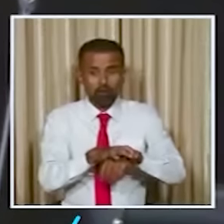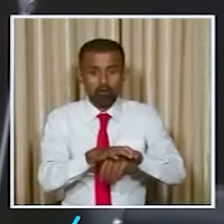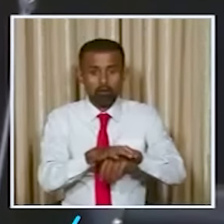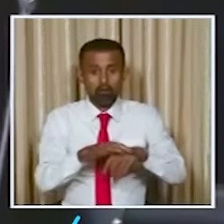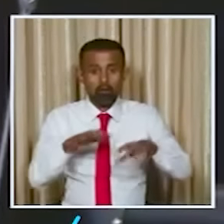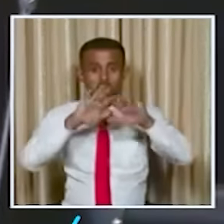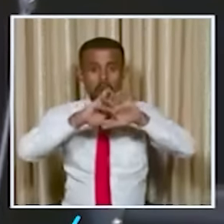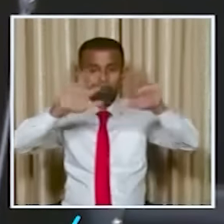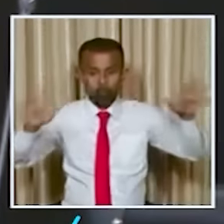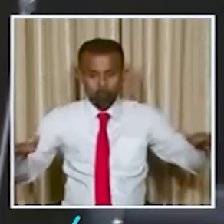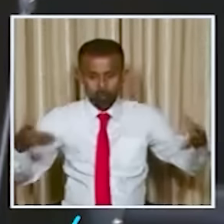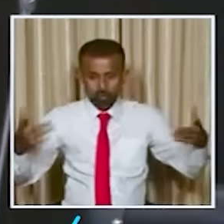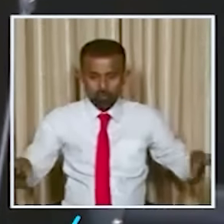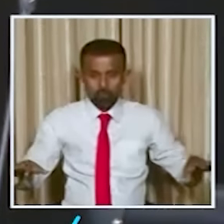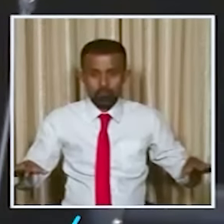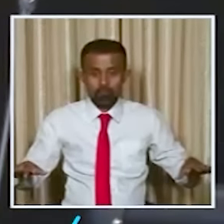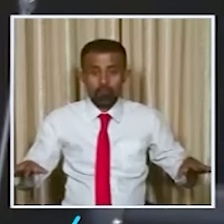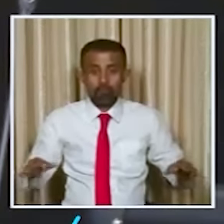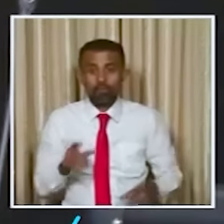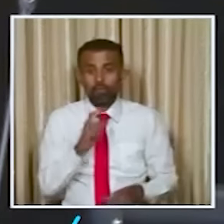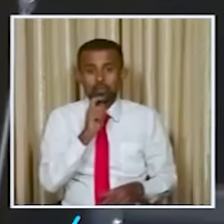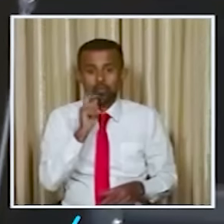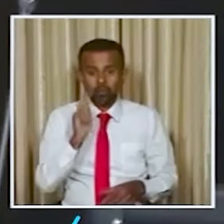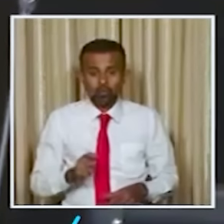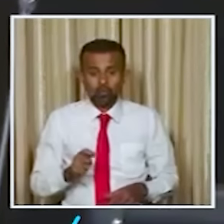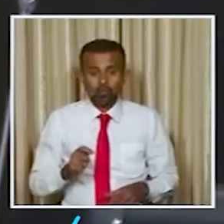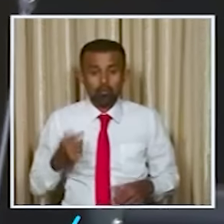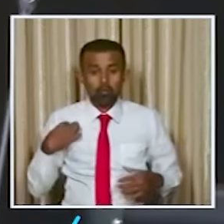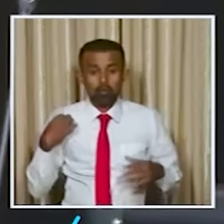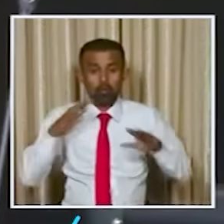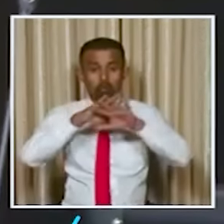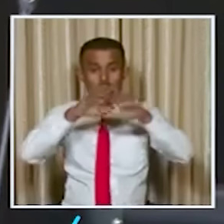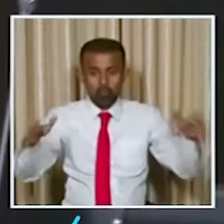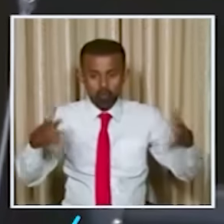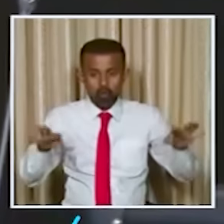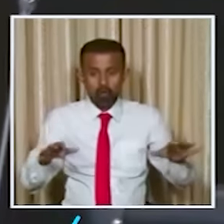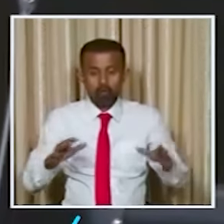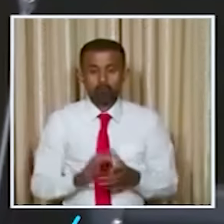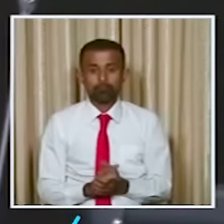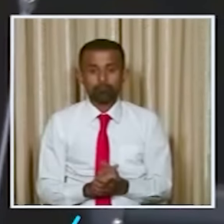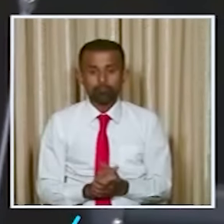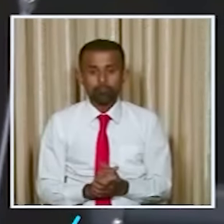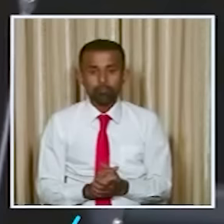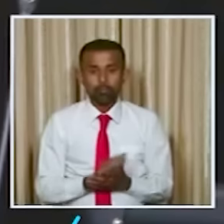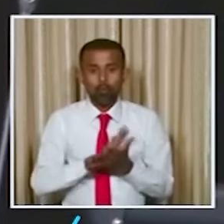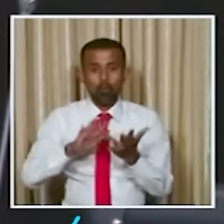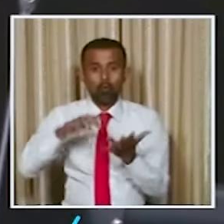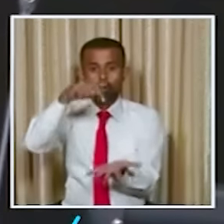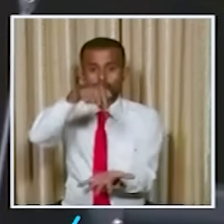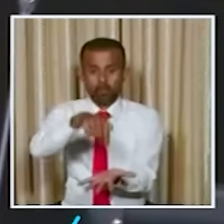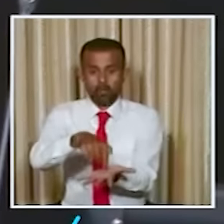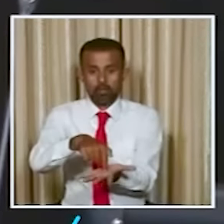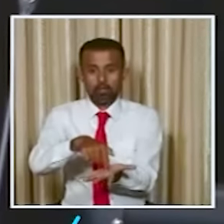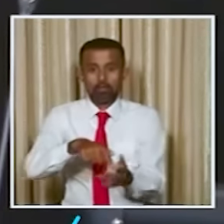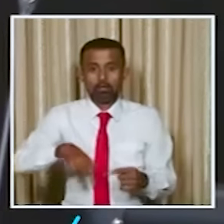ඇඟවට පොරවලා විනිසුරුගේ කබාය හරකෙකුට පොරවලා මේ හෝමගම නගරේ